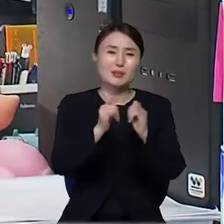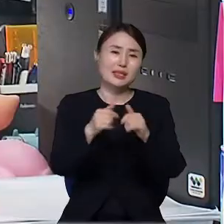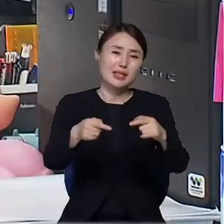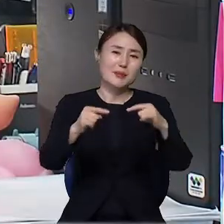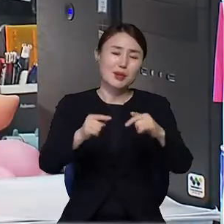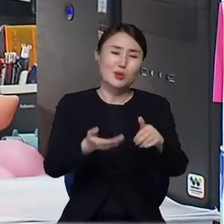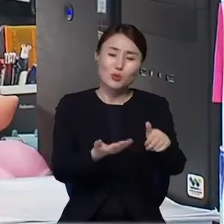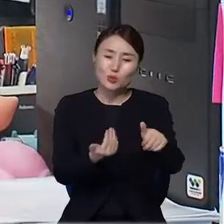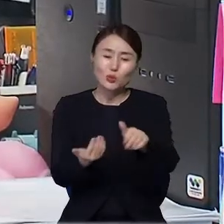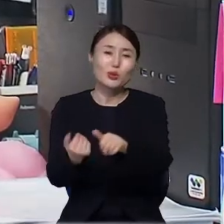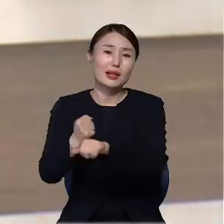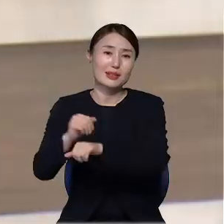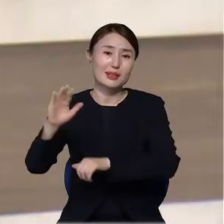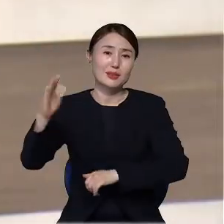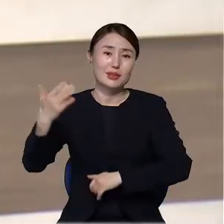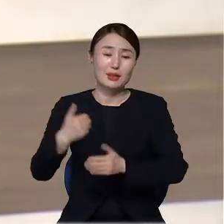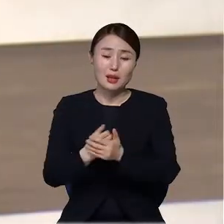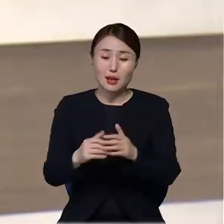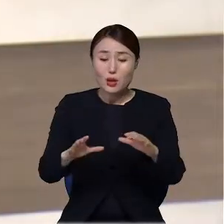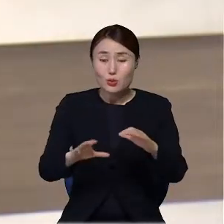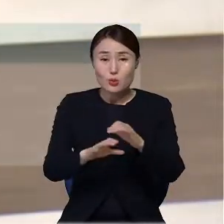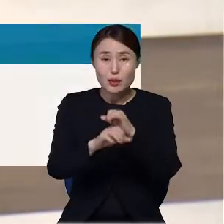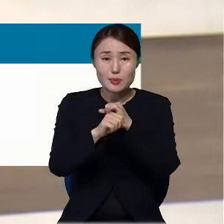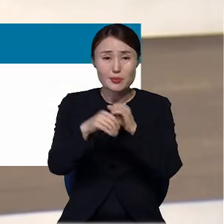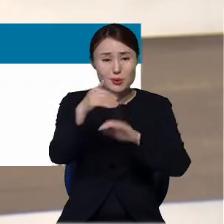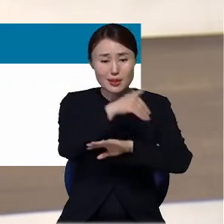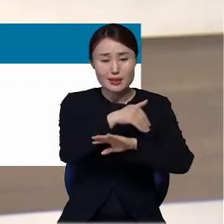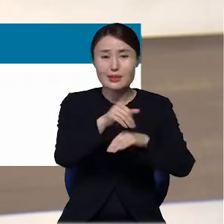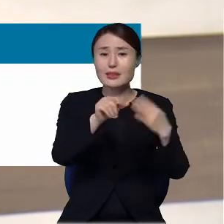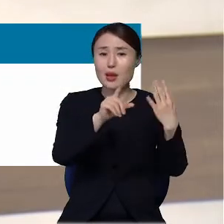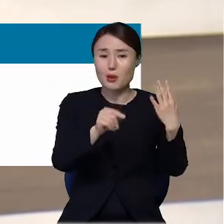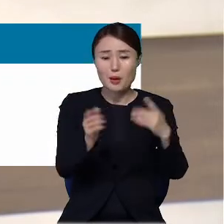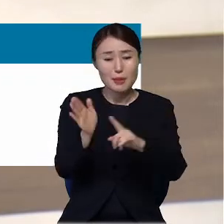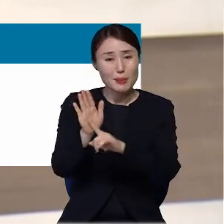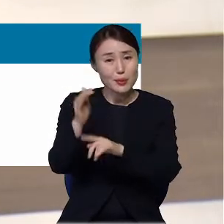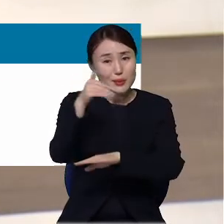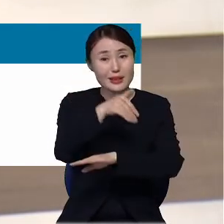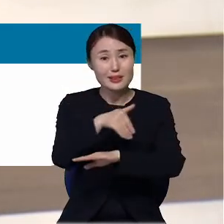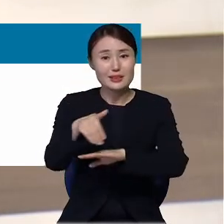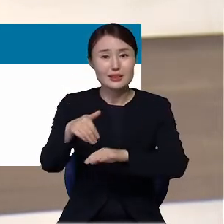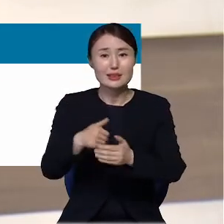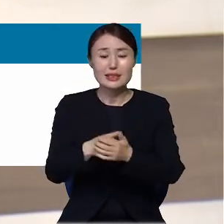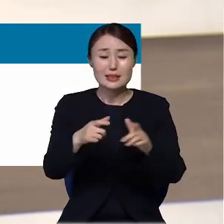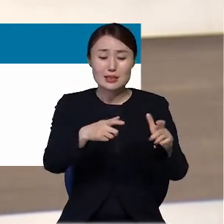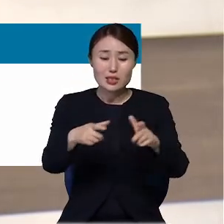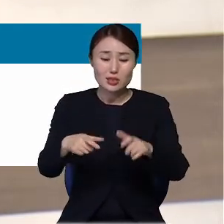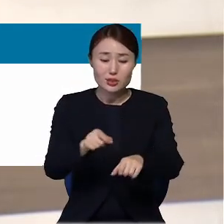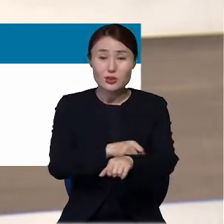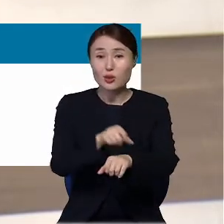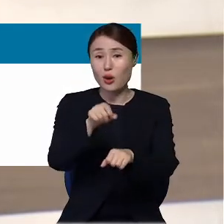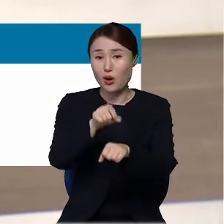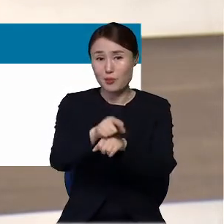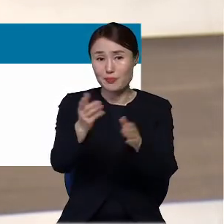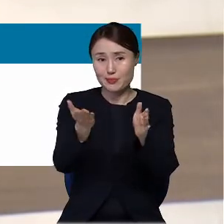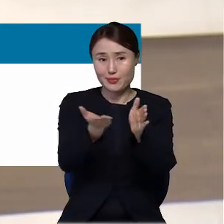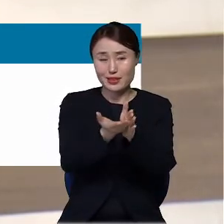유도합니다. 종합계획을 한 4월 중에 발표할 예정이고요. 그 지역 특색에